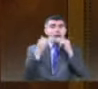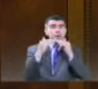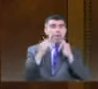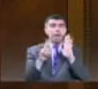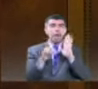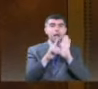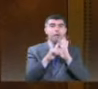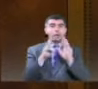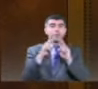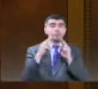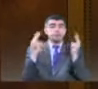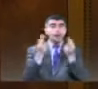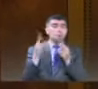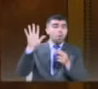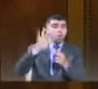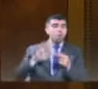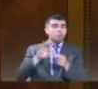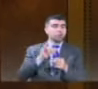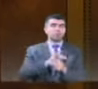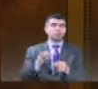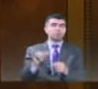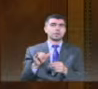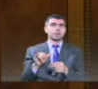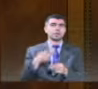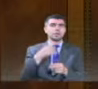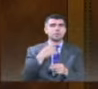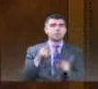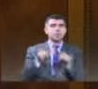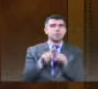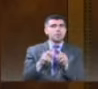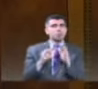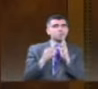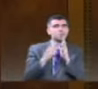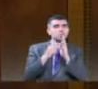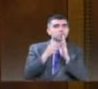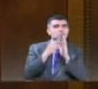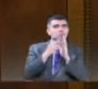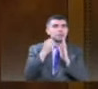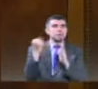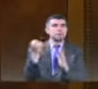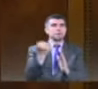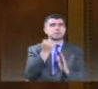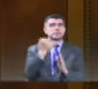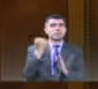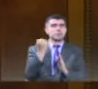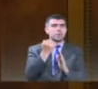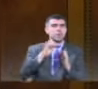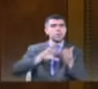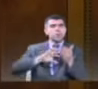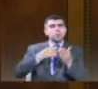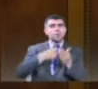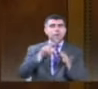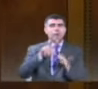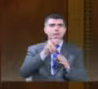مع التشريعات الأوروبية، هو الوتيرة البطيئة التي يسري